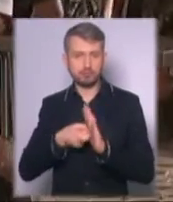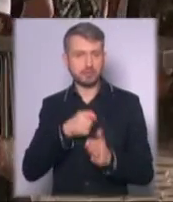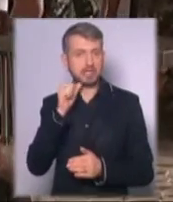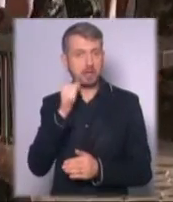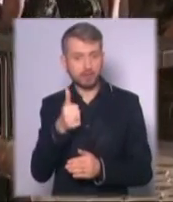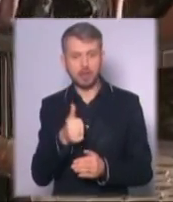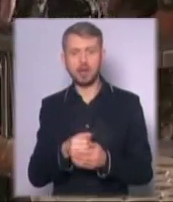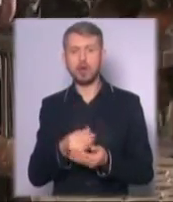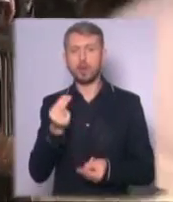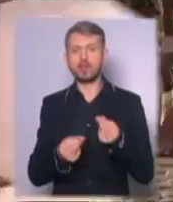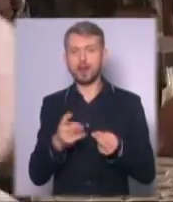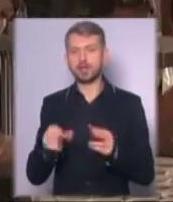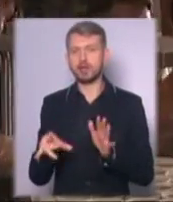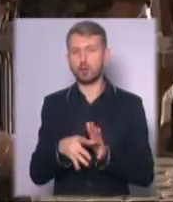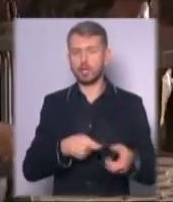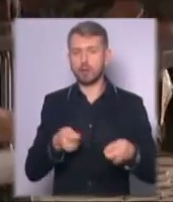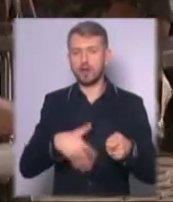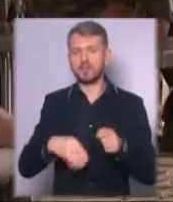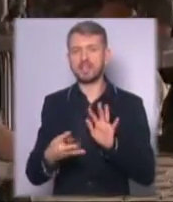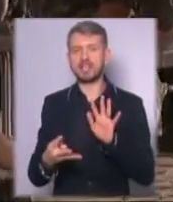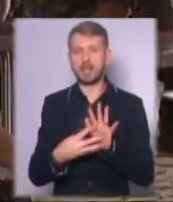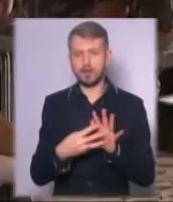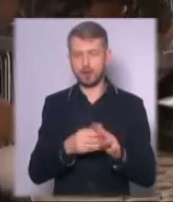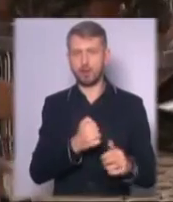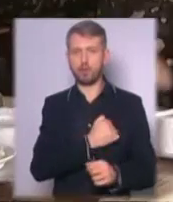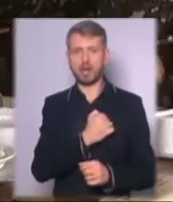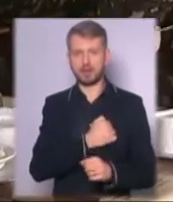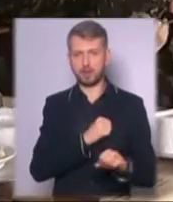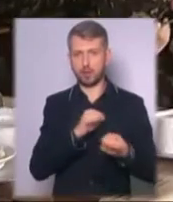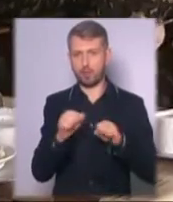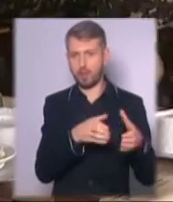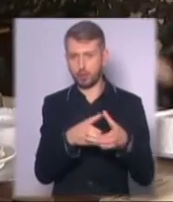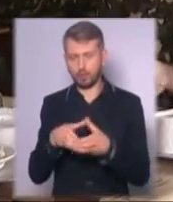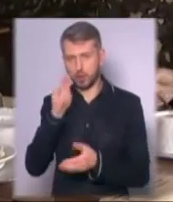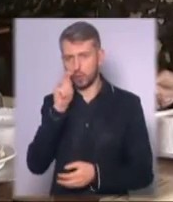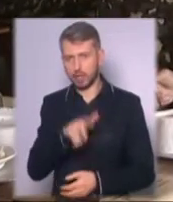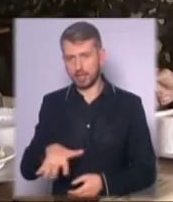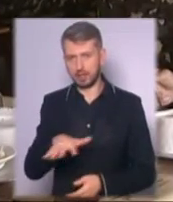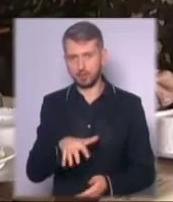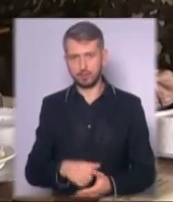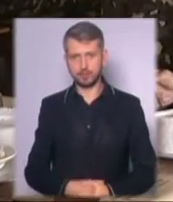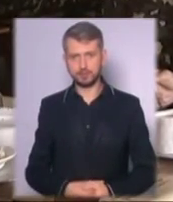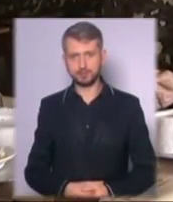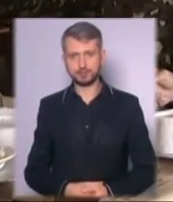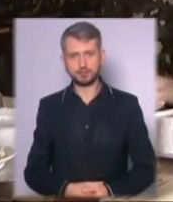одночасно розігравши на електронних торгах всі 9 оперативних командувань України. Івана Біличенко, Віталій Воротняк, телеканал